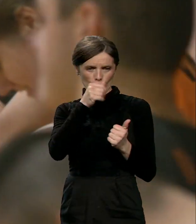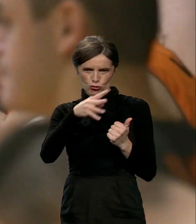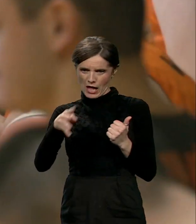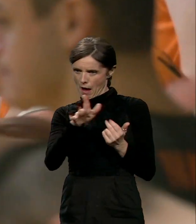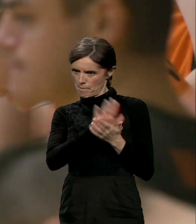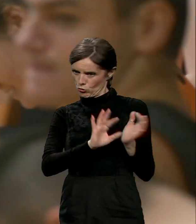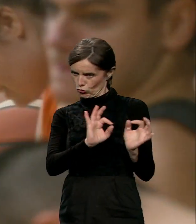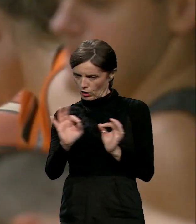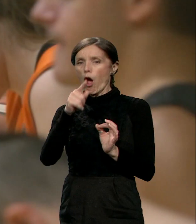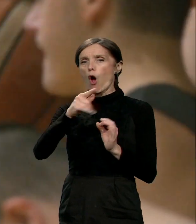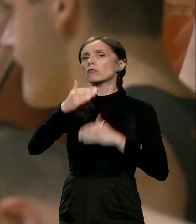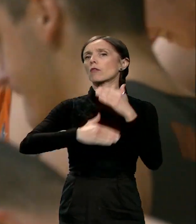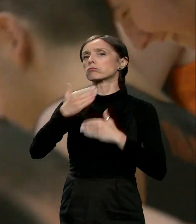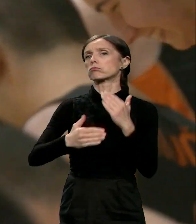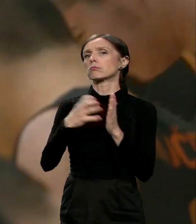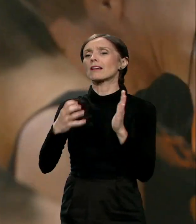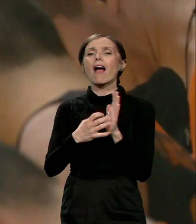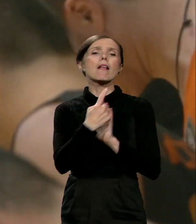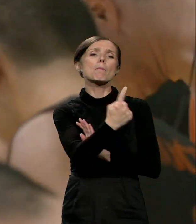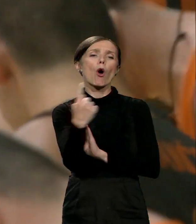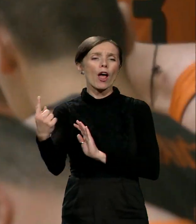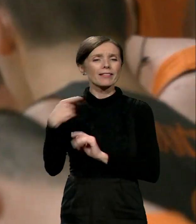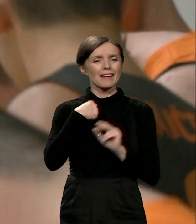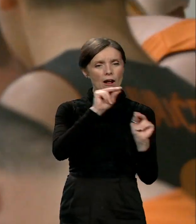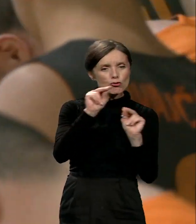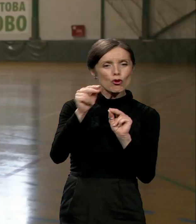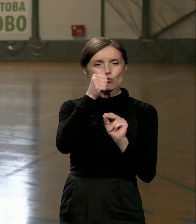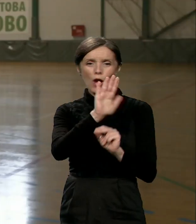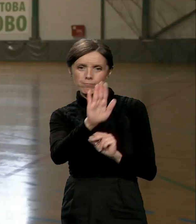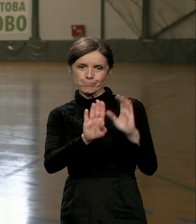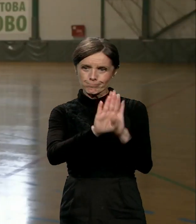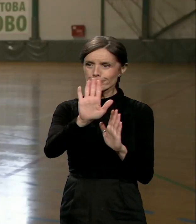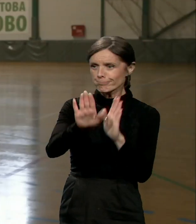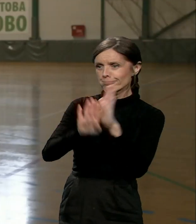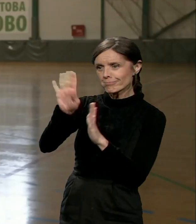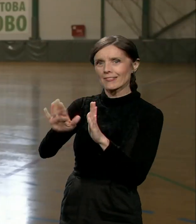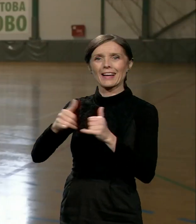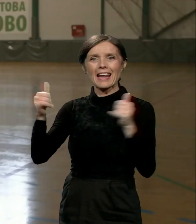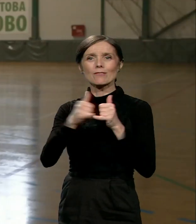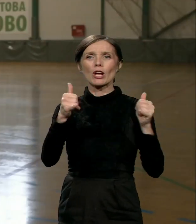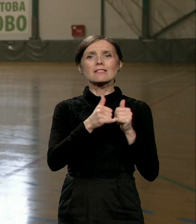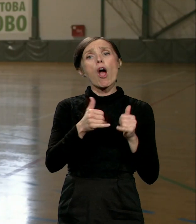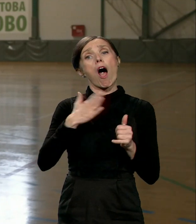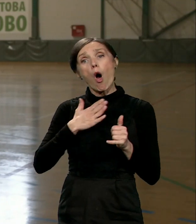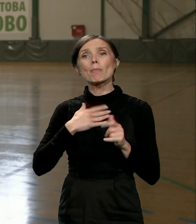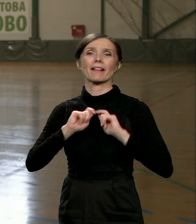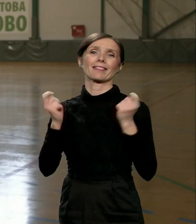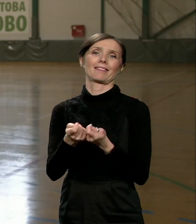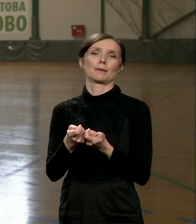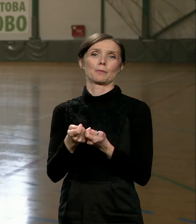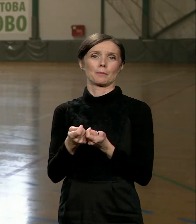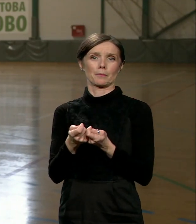nekom individualnom nivou, iako timski. Ali zaista